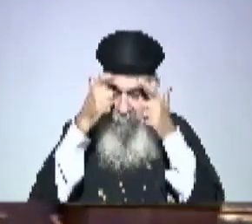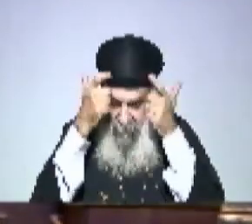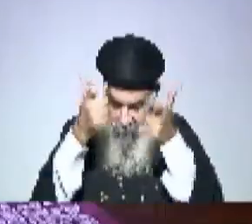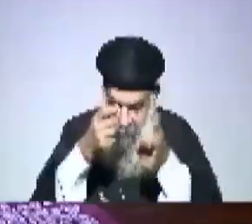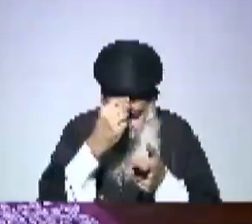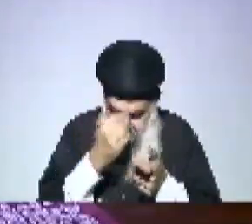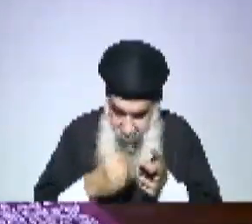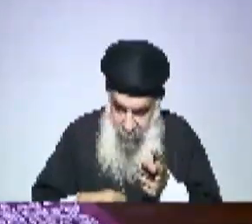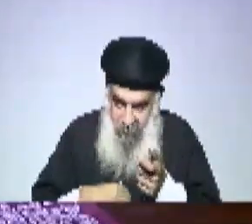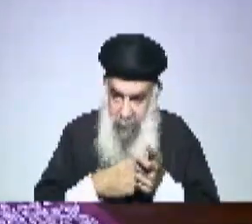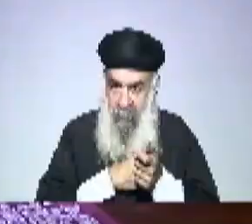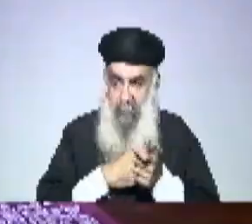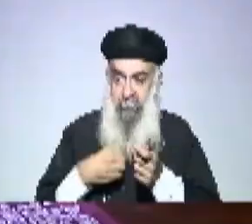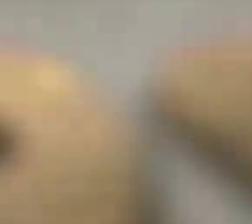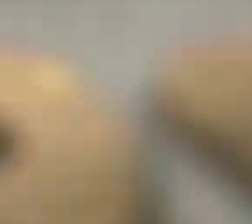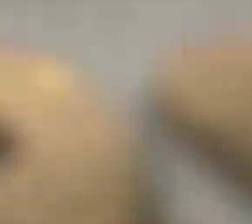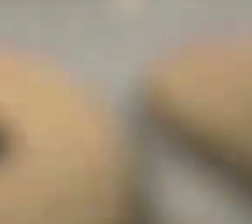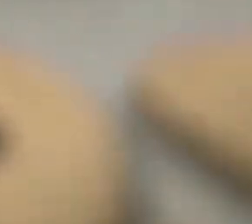الابد